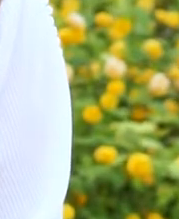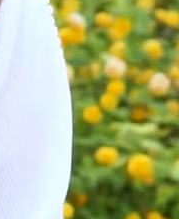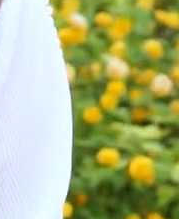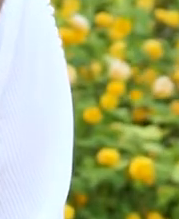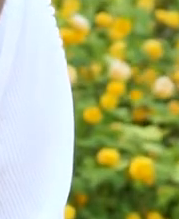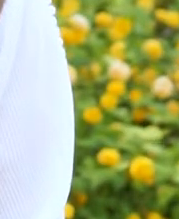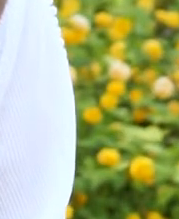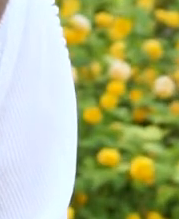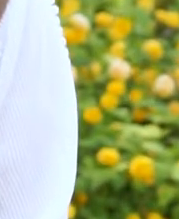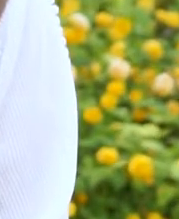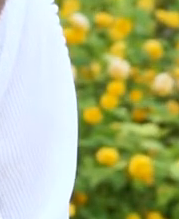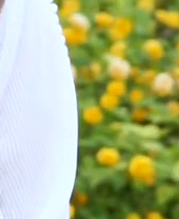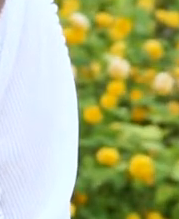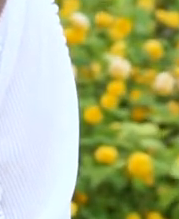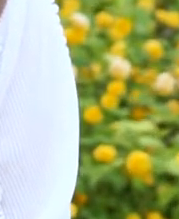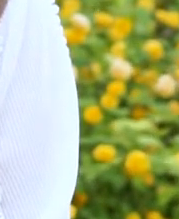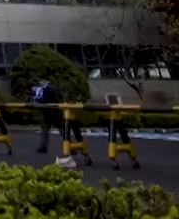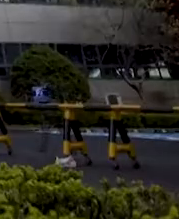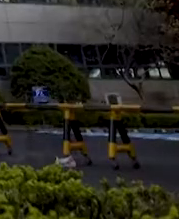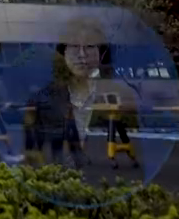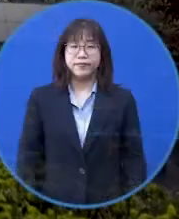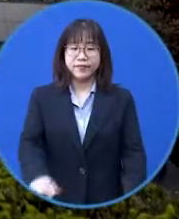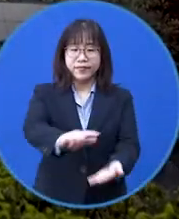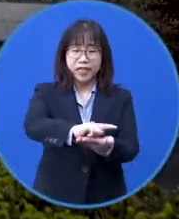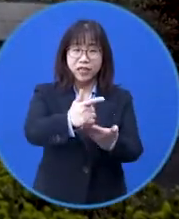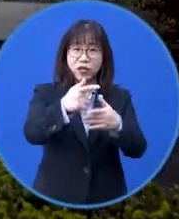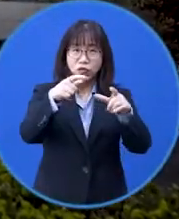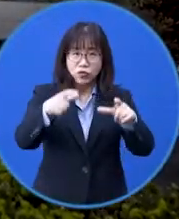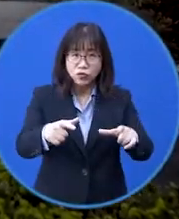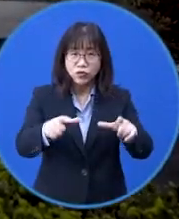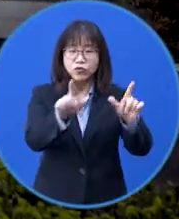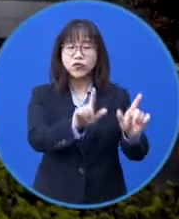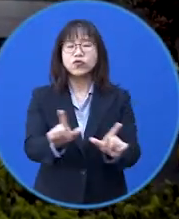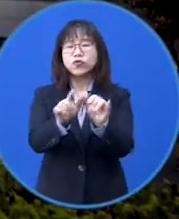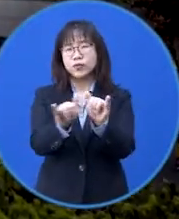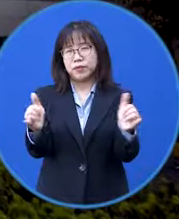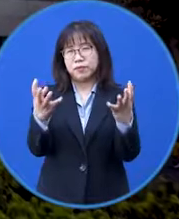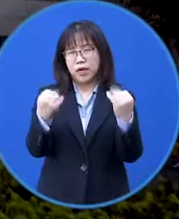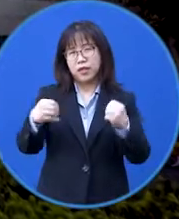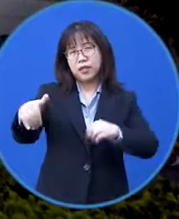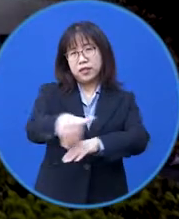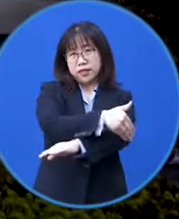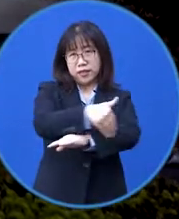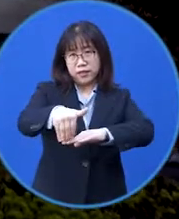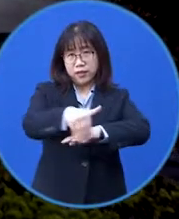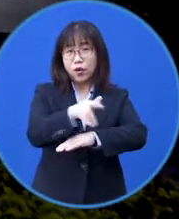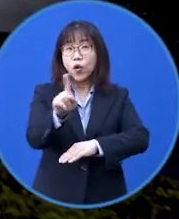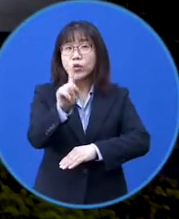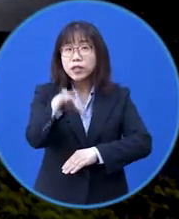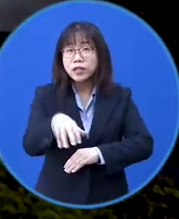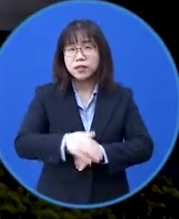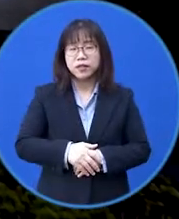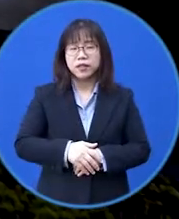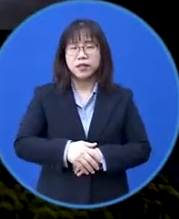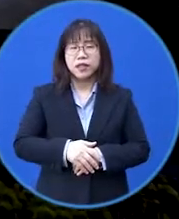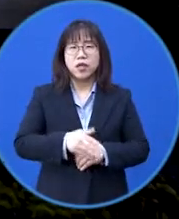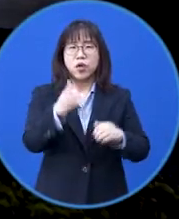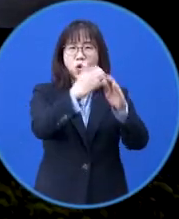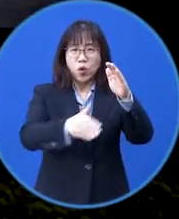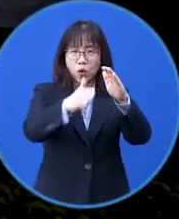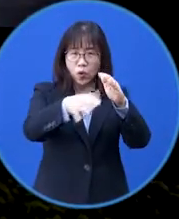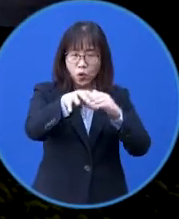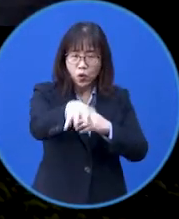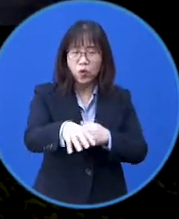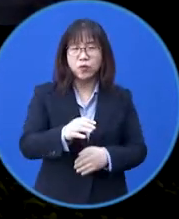소비를 최소화할 수 있습니다. 강서구가 주민들이 많이 이용하는 관공서와 도서관, 학교 등